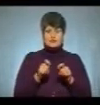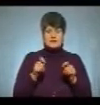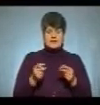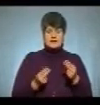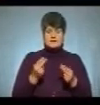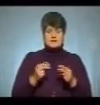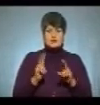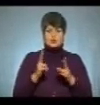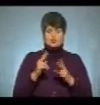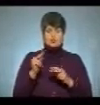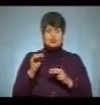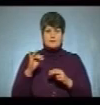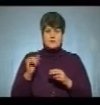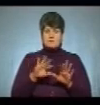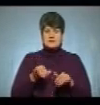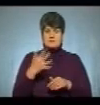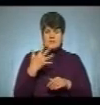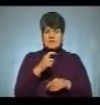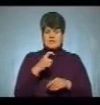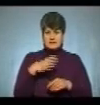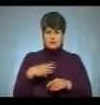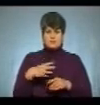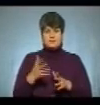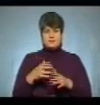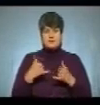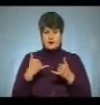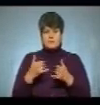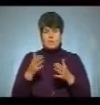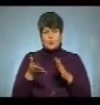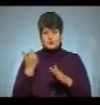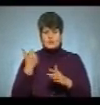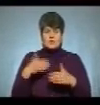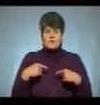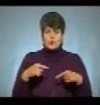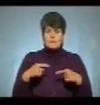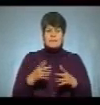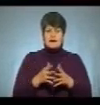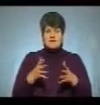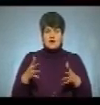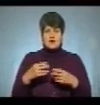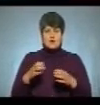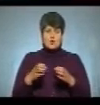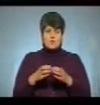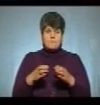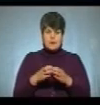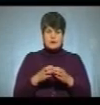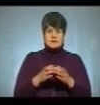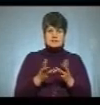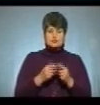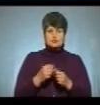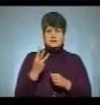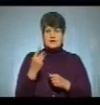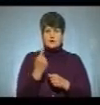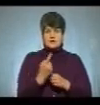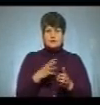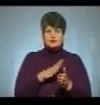«Чемпіон». Після 5-хвилинної переваги тричі пропустили у власні ворота. Перевага команди футбольної школи «Біскупа» з рахунком 3-1 була